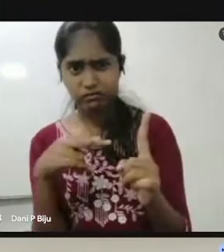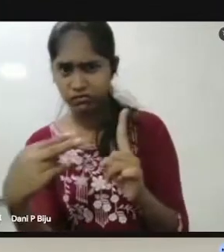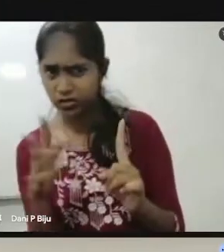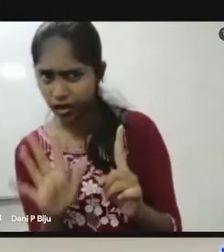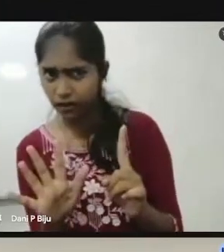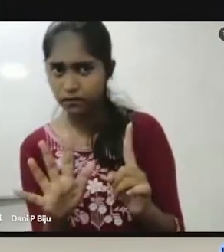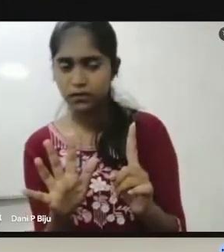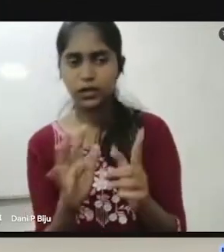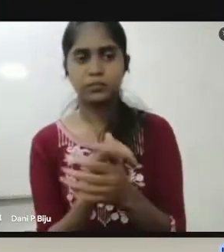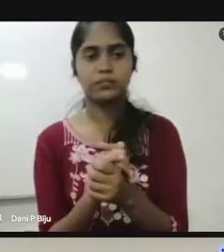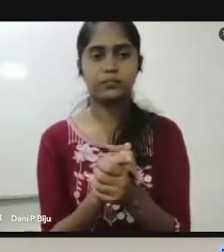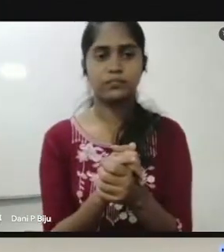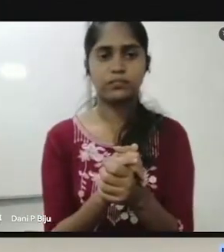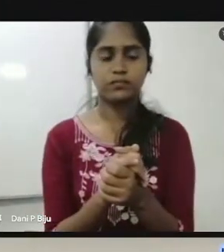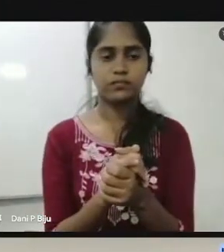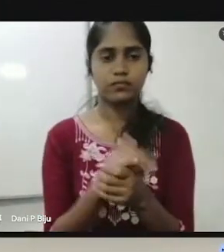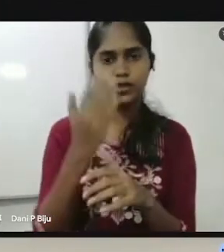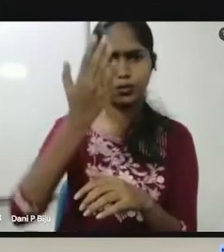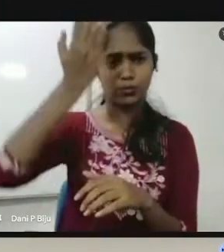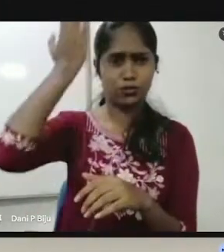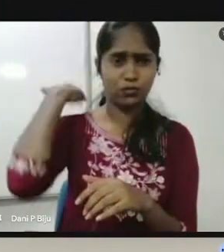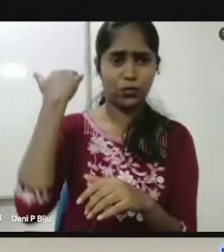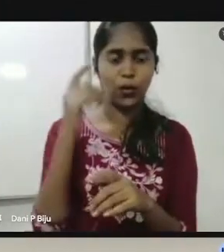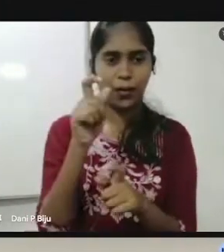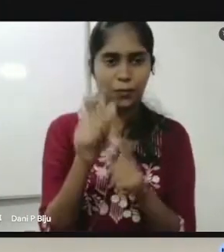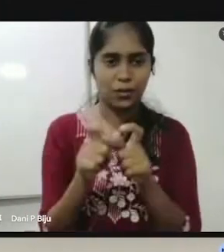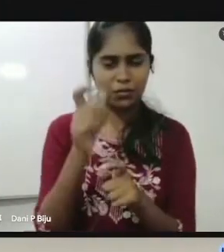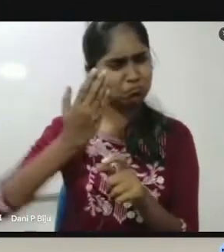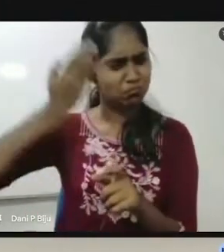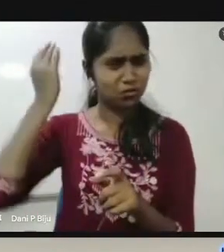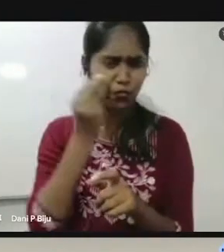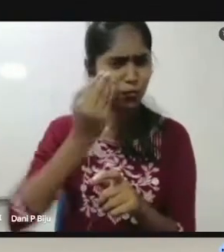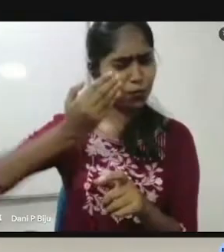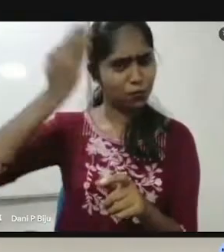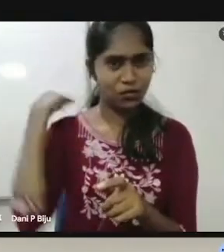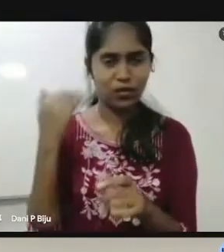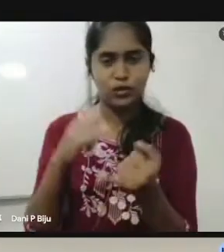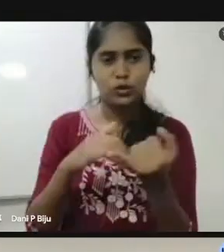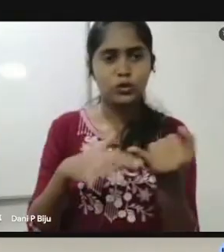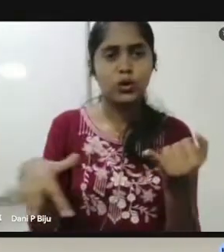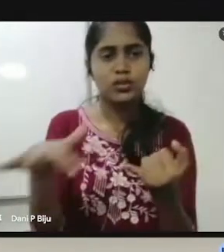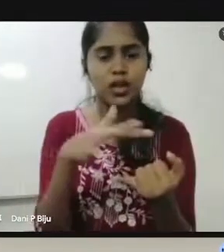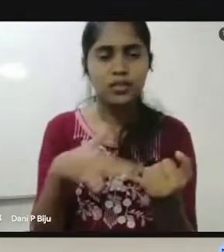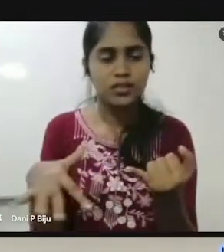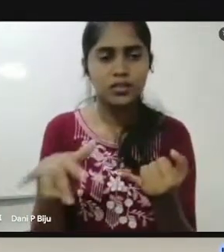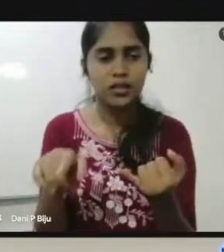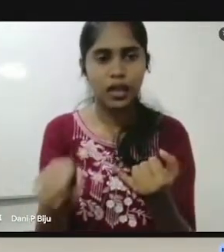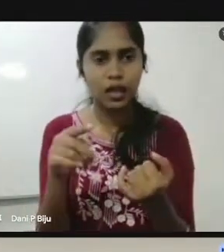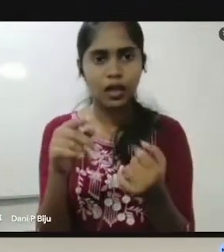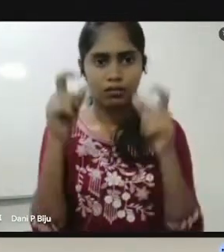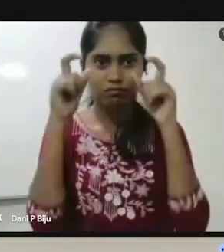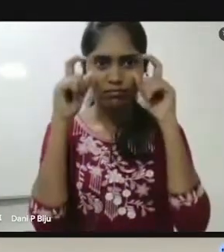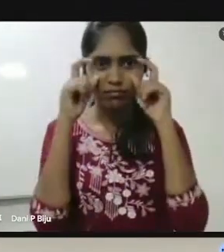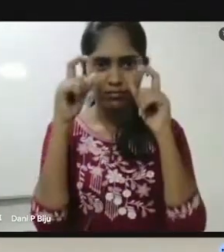നമുക്കിപ്പം പണ്ട് കാലത്ത് നമ്മൾ കണ്ണാടി, ആക്ച്വലി എനിക്ക് തോന്നുന്നു വളരെ പെട്ടെന്ന് തന്നെ സൊസൈറ്റി അക്സെപ്റ്റ് ചെയ്തൊരു സാധനമാണ് കണ്ണാടി